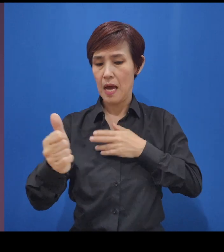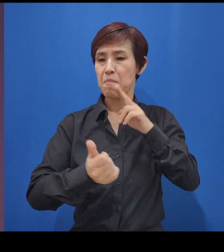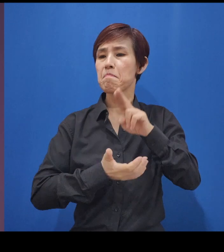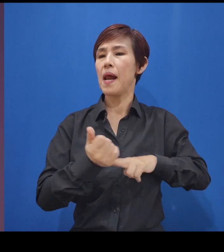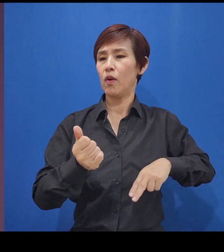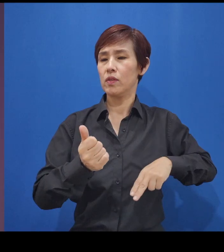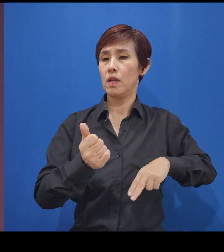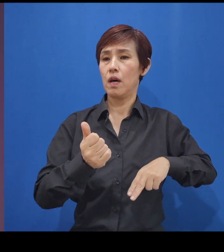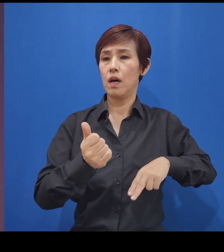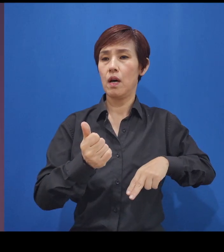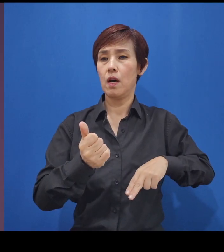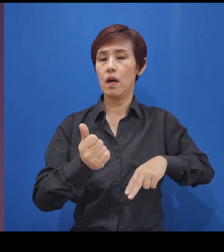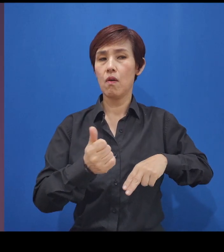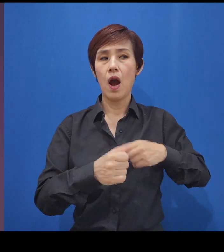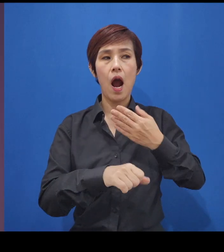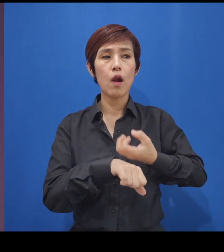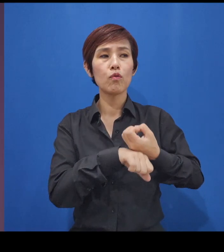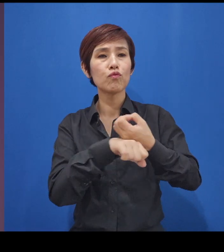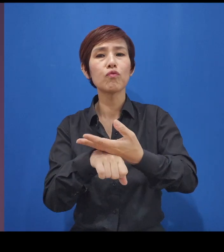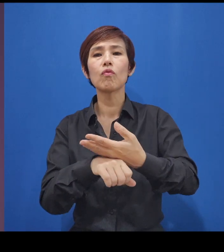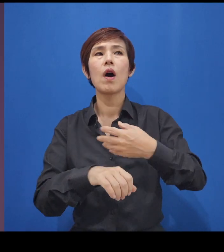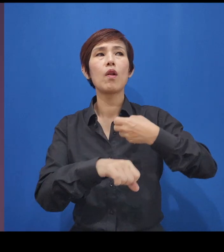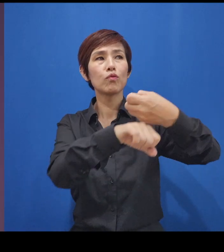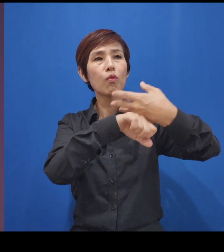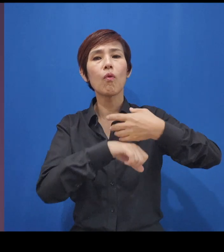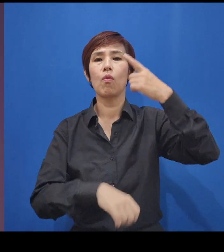기회를 주셨는지